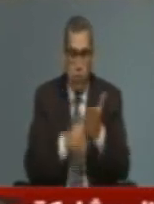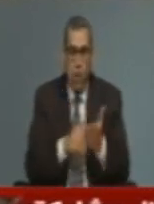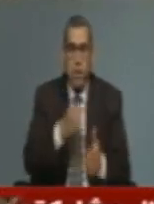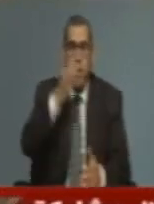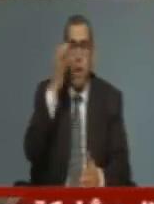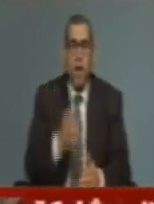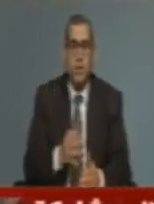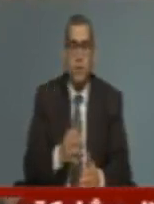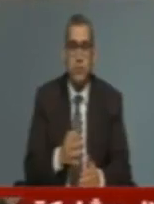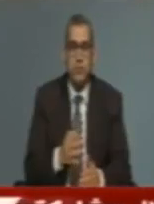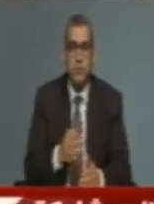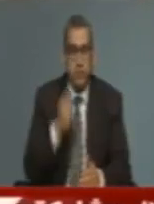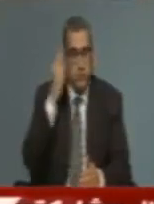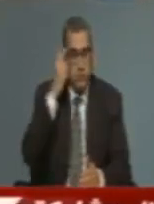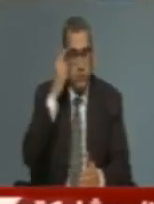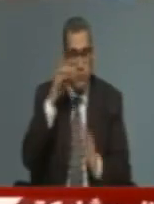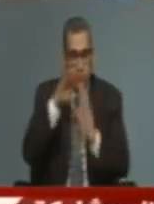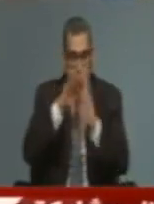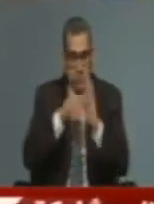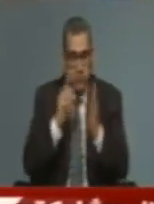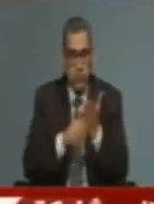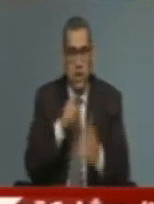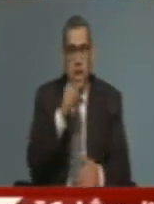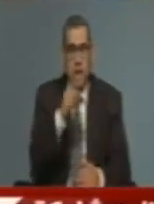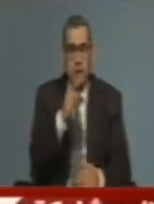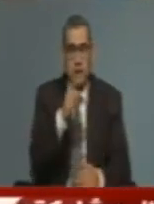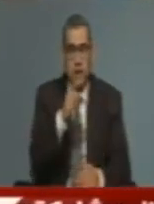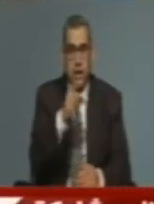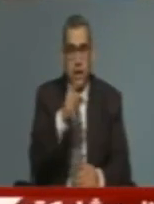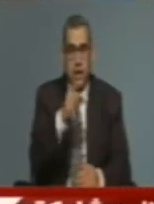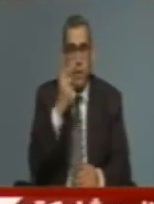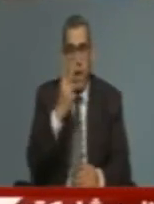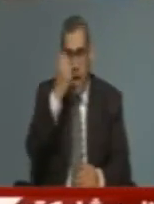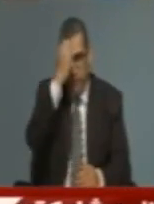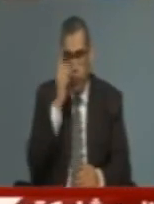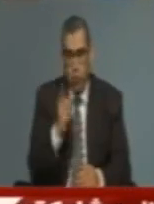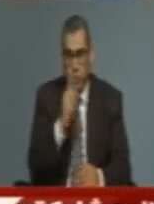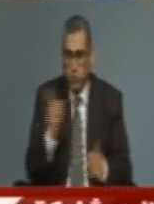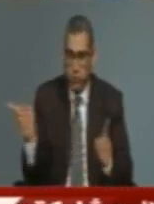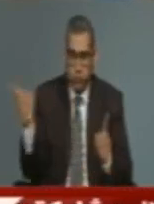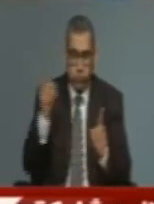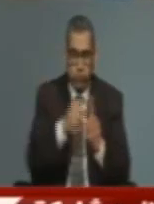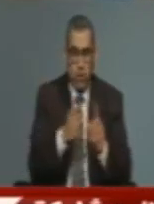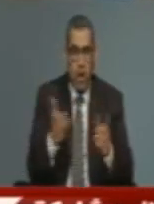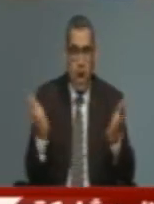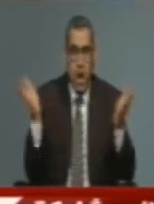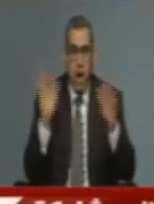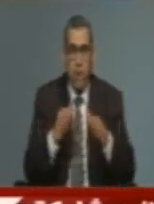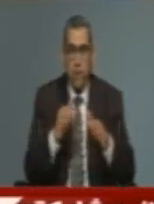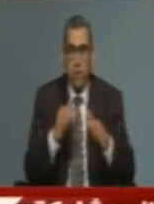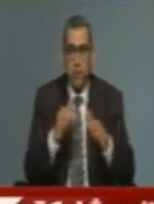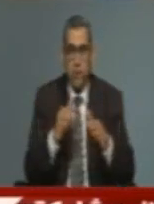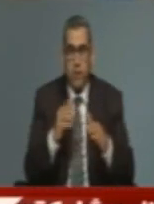مع الوضع في الاعتبار انك انت. عايز اقولك محمد، احنا 2011 للنهاردة تقريبا دخلنا في اكتر من 11